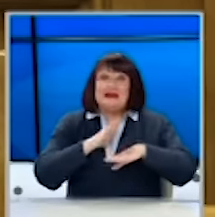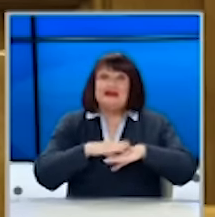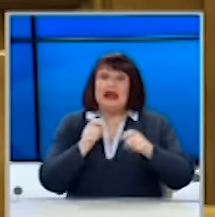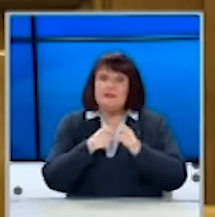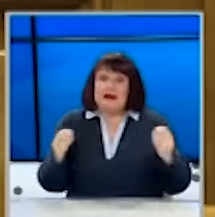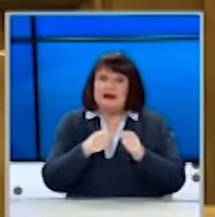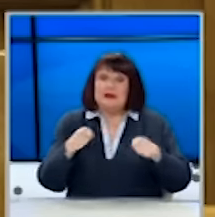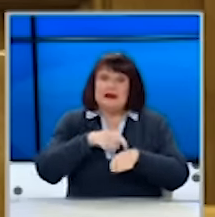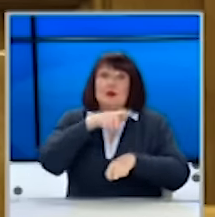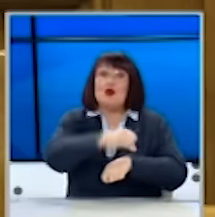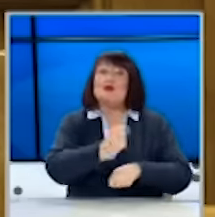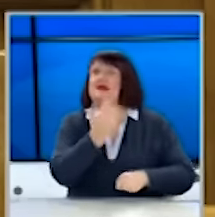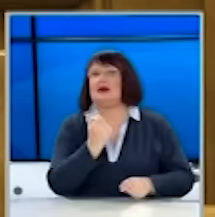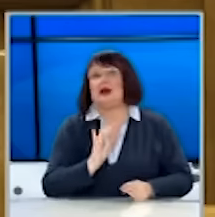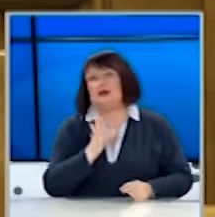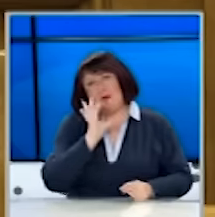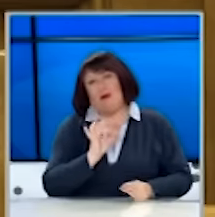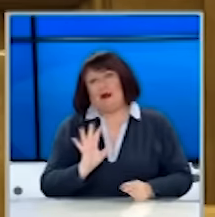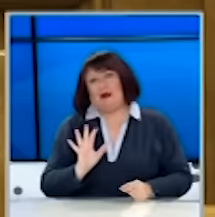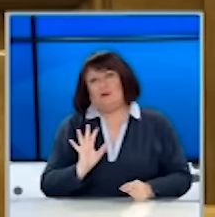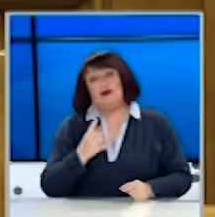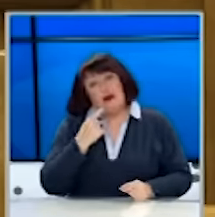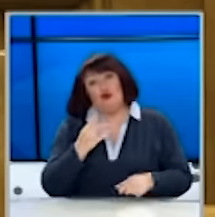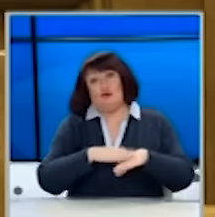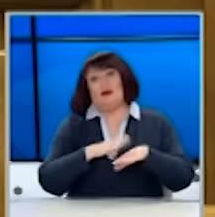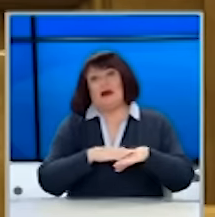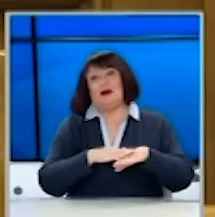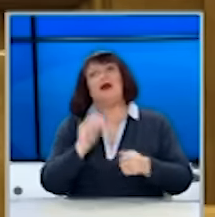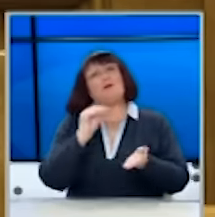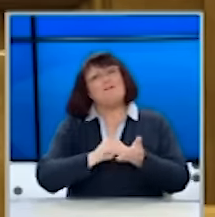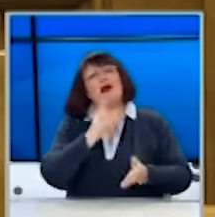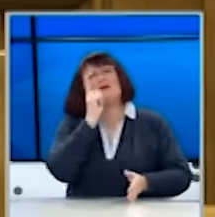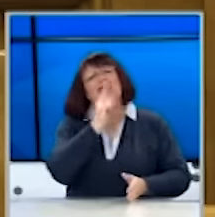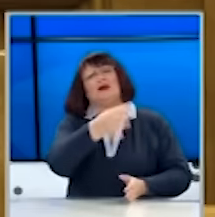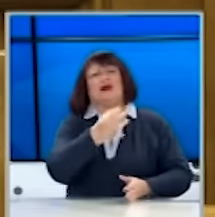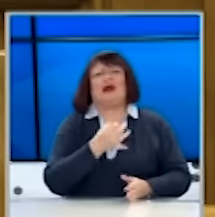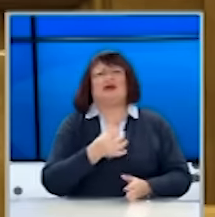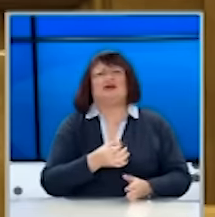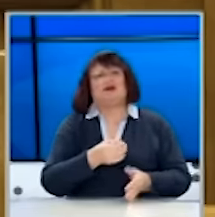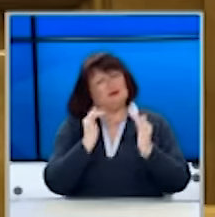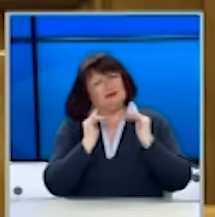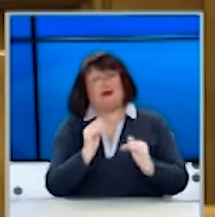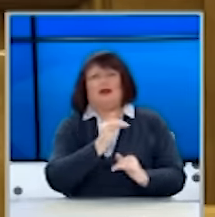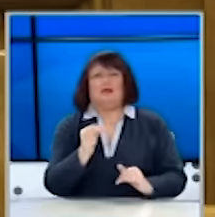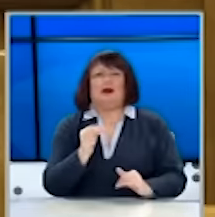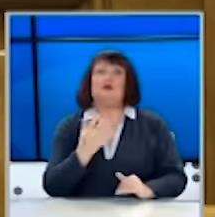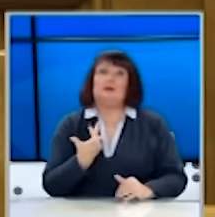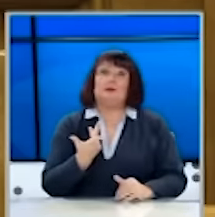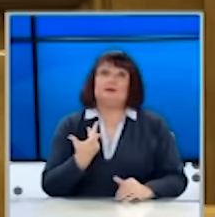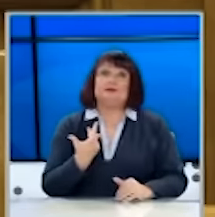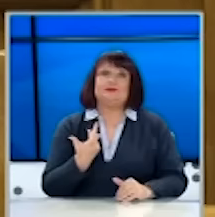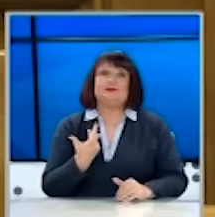μέτρα πρόληψης. Αλλά ακόμη και σε αυτό πάλι ψέματα λέτε. Δηλαδή, η πυρκαγιά